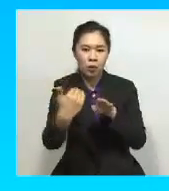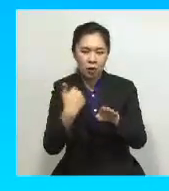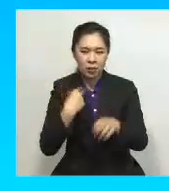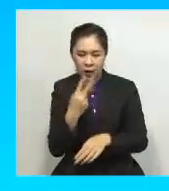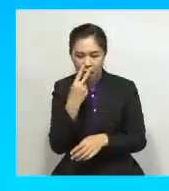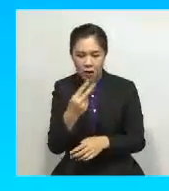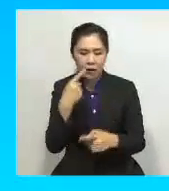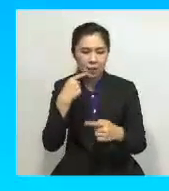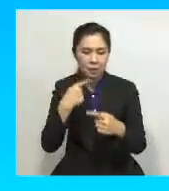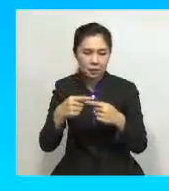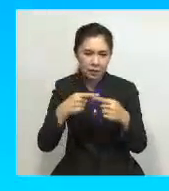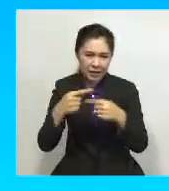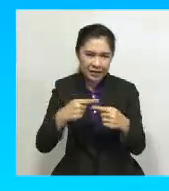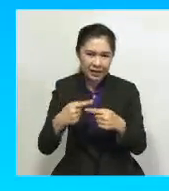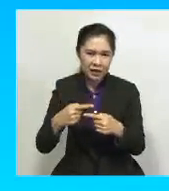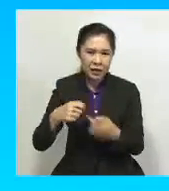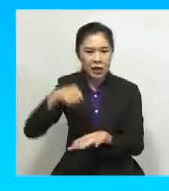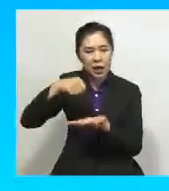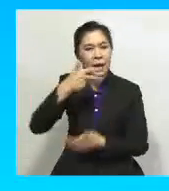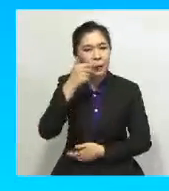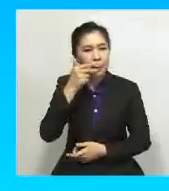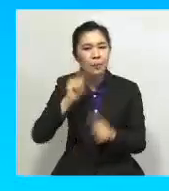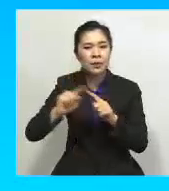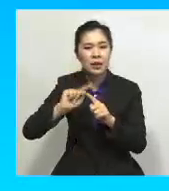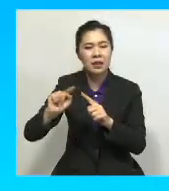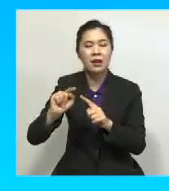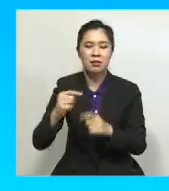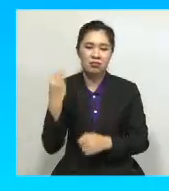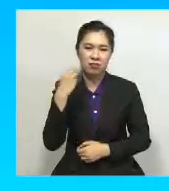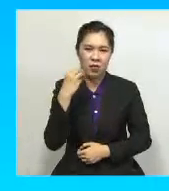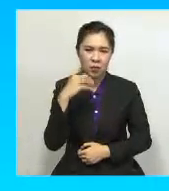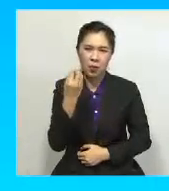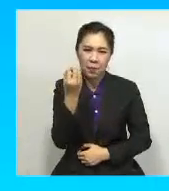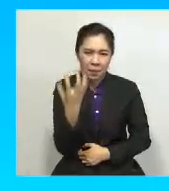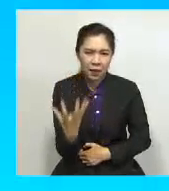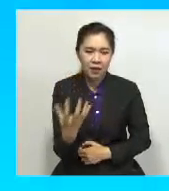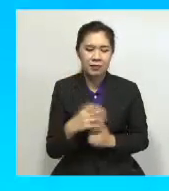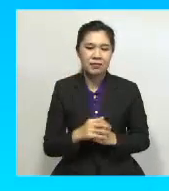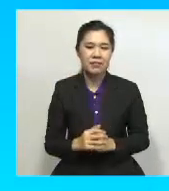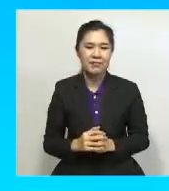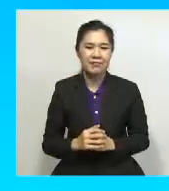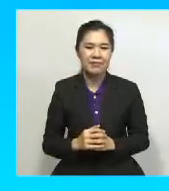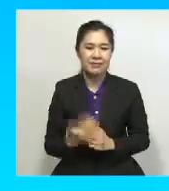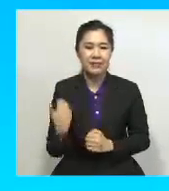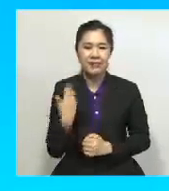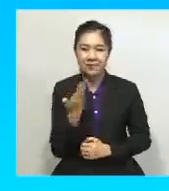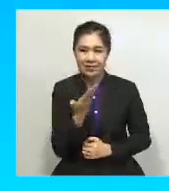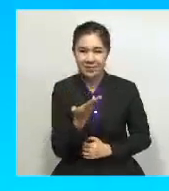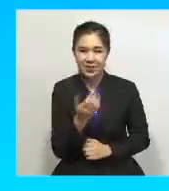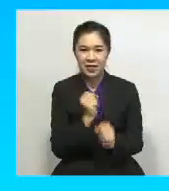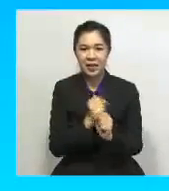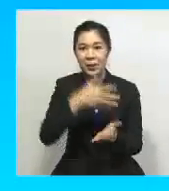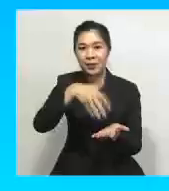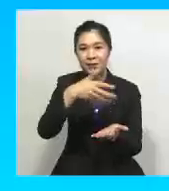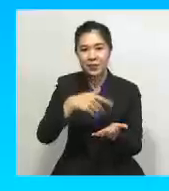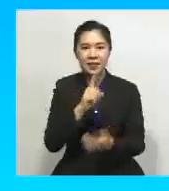ถุงบรรจุอาหารหูหิ้วนะคะหรือว่าห่อขนมที่ทำมาจากพลาสติกเป็นจำนวนมากเลยไปฟังเสียงของคุณพี่พนักงานกวาดถ